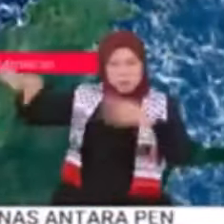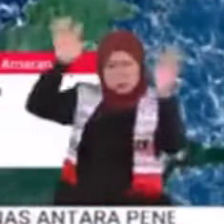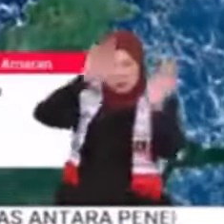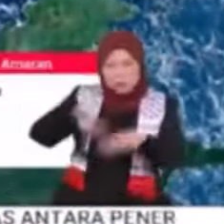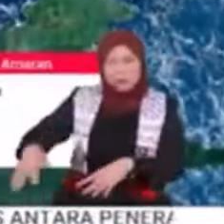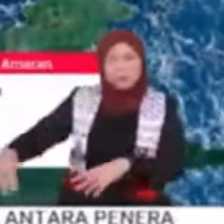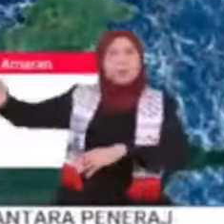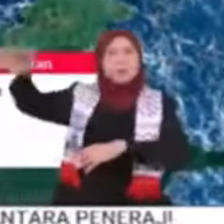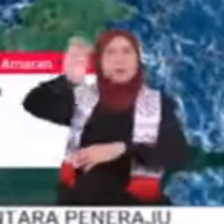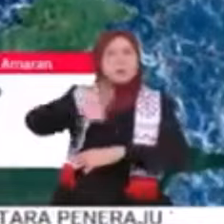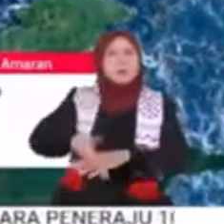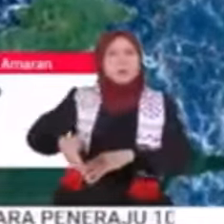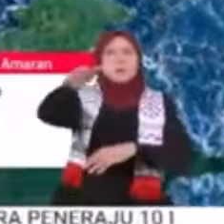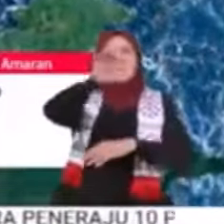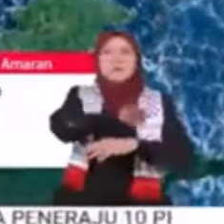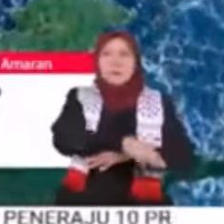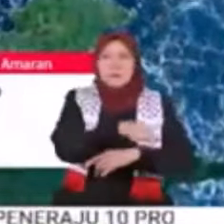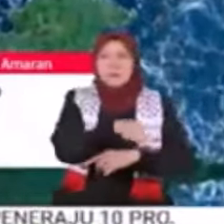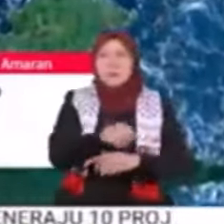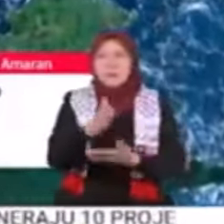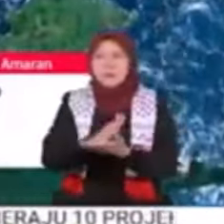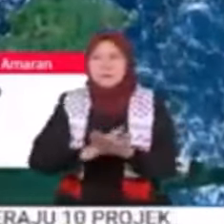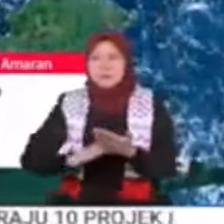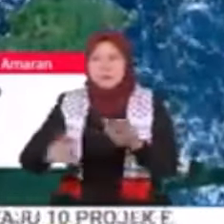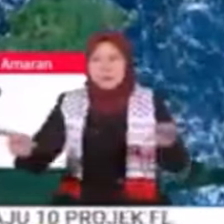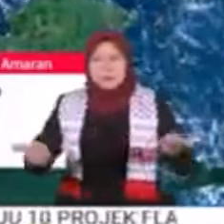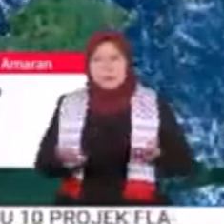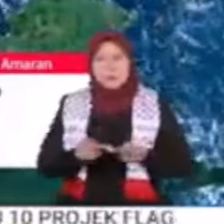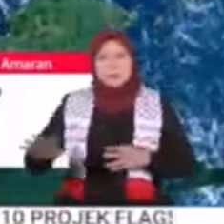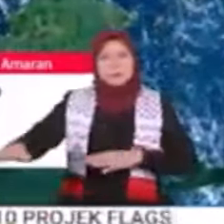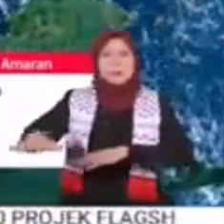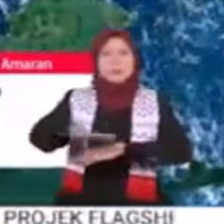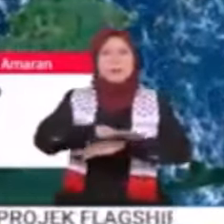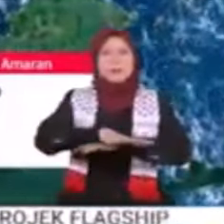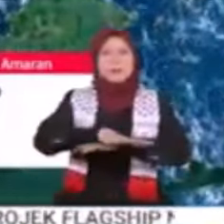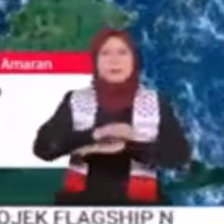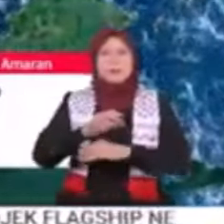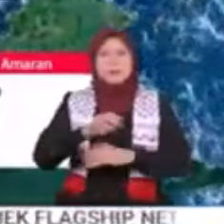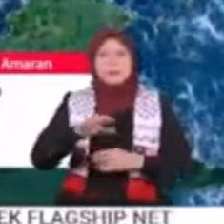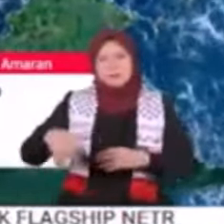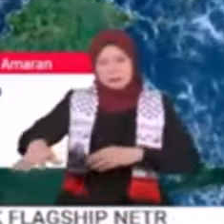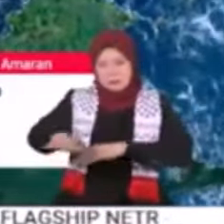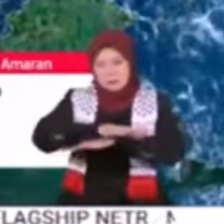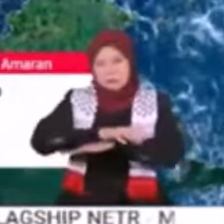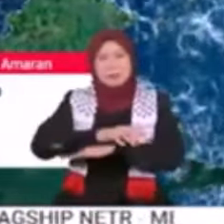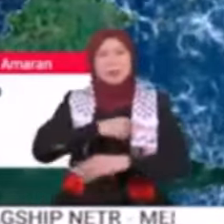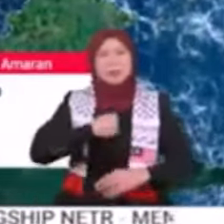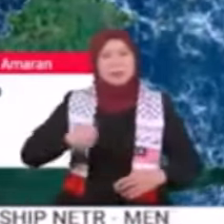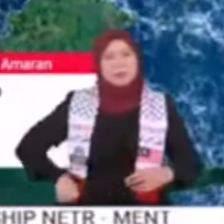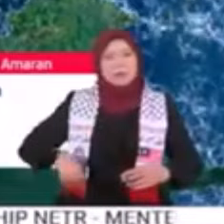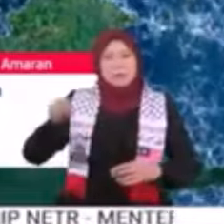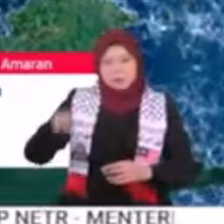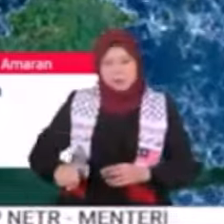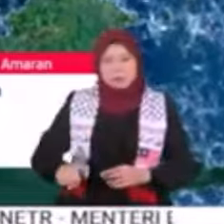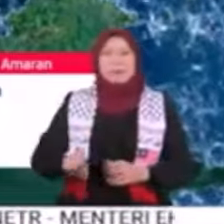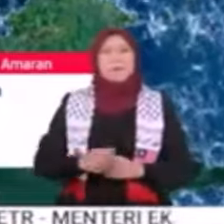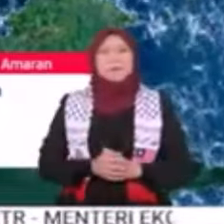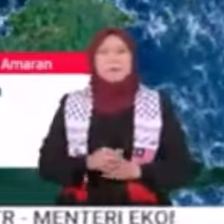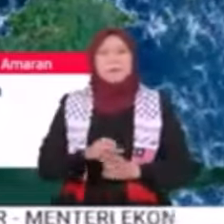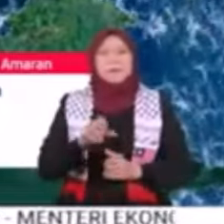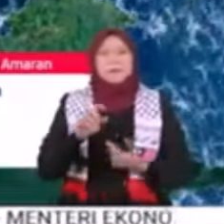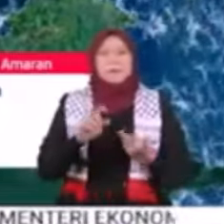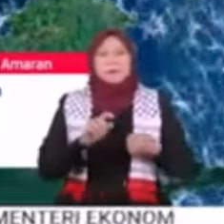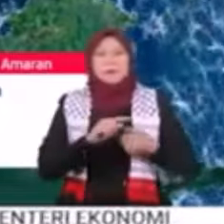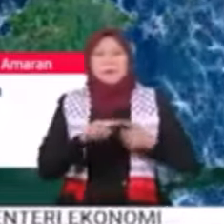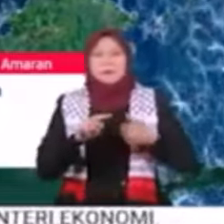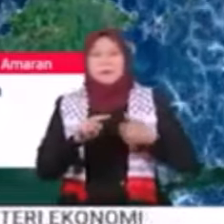Bergelora ketika pertama dan juga kedua di sebahagian besar kawasan perairan di Laut China Selatan yang melibatkan kawasan perairan Samui,